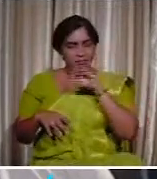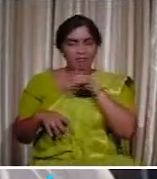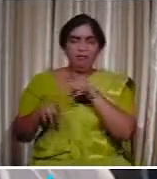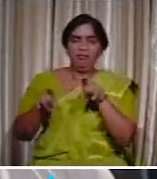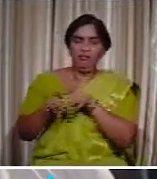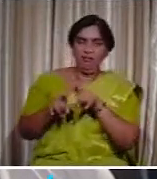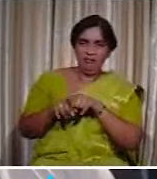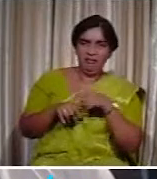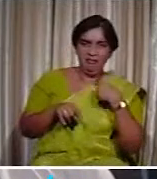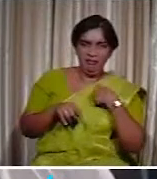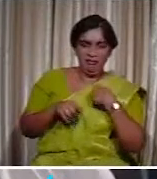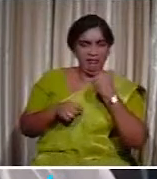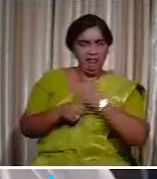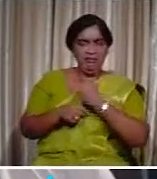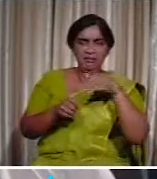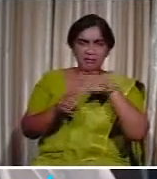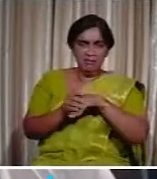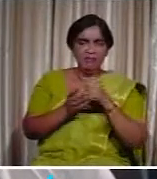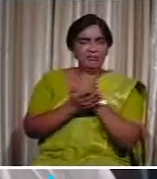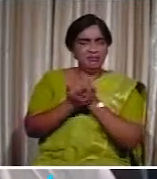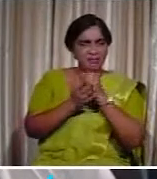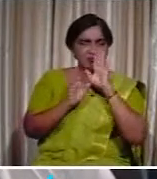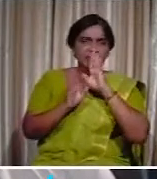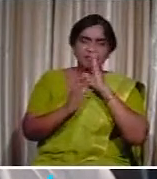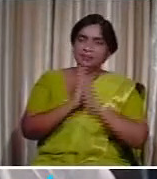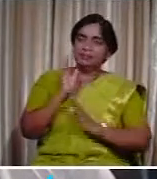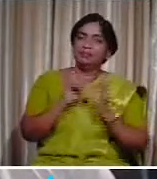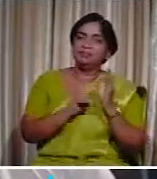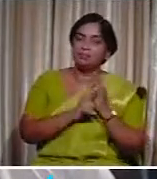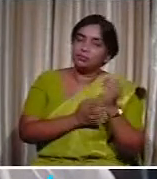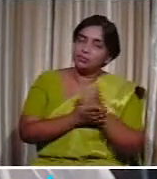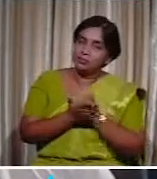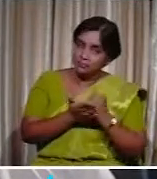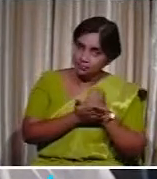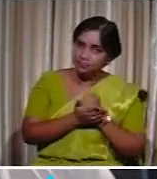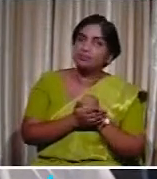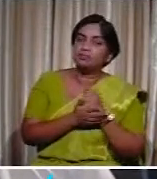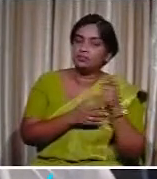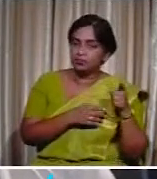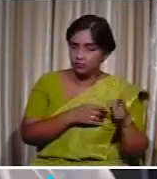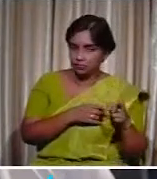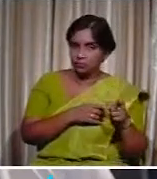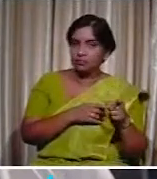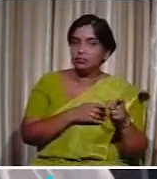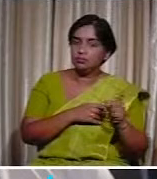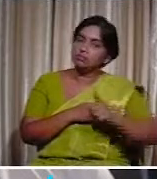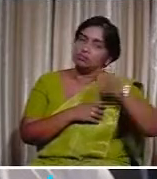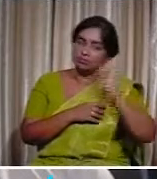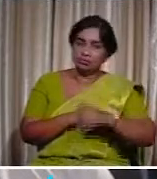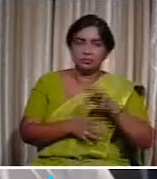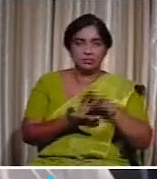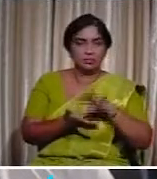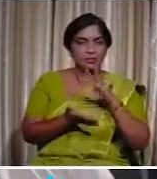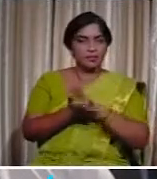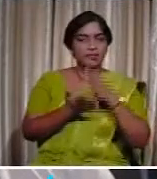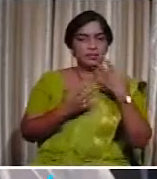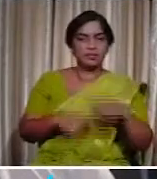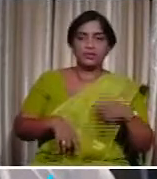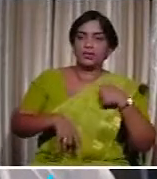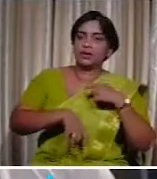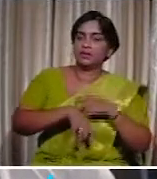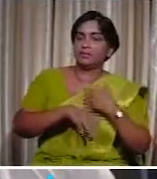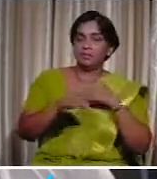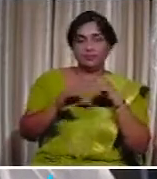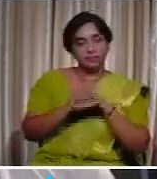एनिसा अपे आंडुपक्षे इन्न अपे मति अमतुरु हेमोम एकट एकमतिकव तींदु करला तमय मम मे अवस्थावट